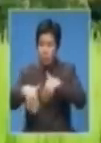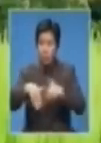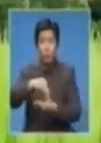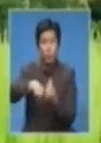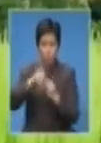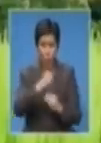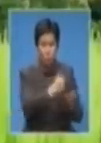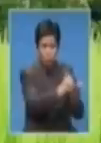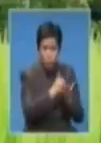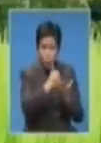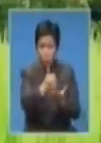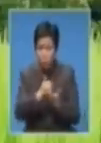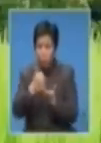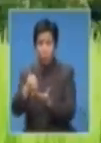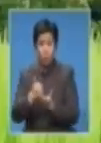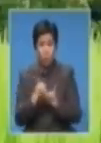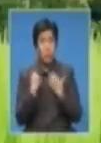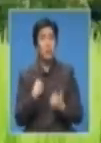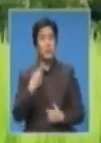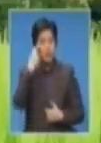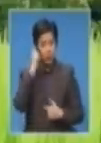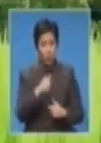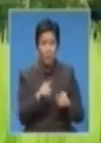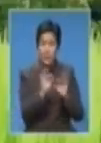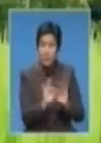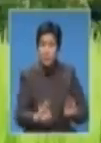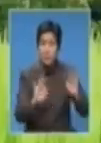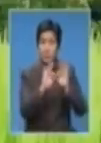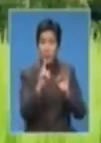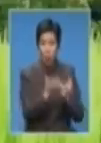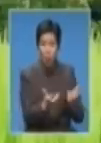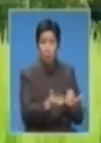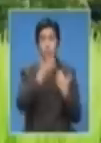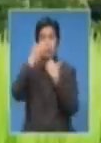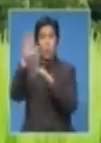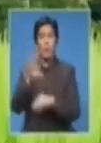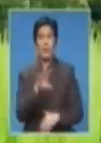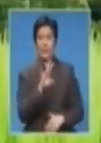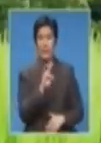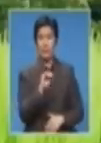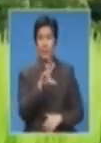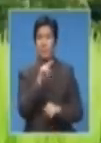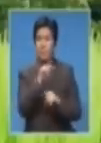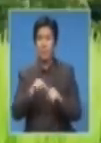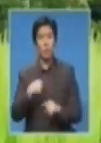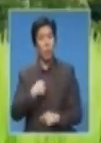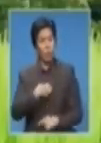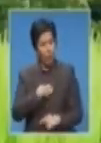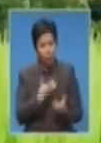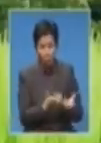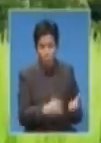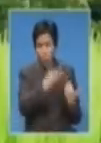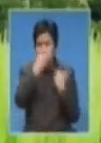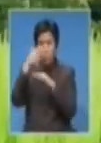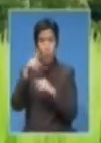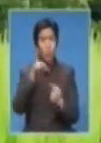กิจก็ต้องมาช่วยกันนะครับเพราะว่ามันเราพึ่งพาการส่งออกสูงกว่า173นะครับแล้วสินค้าส่วนใหญ่ก็เป็น